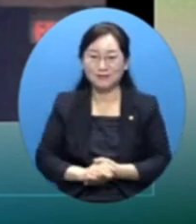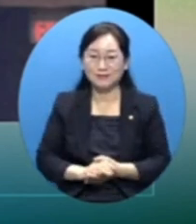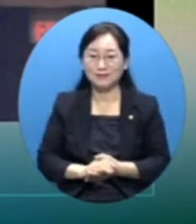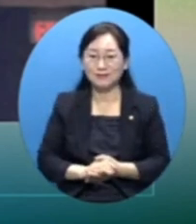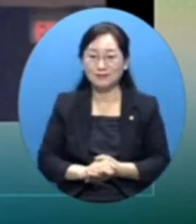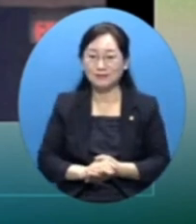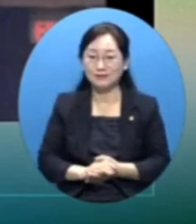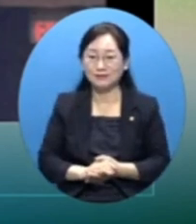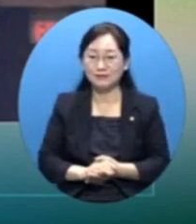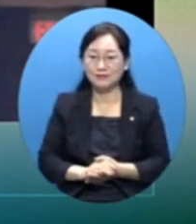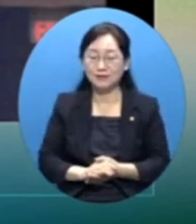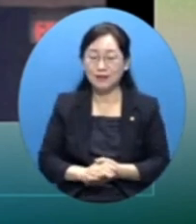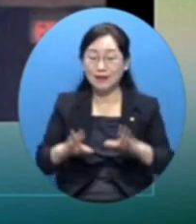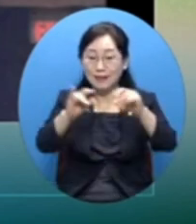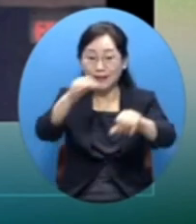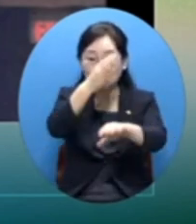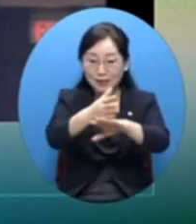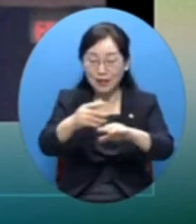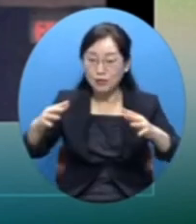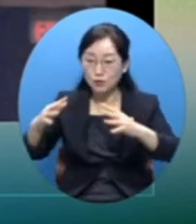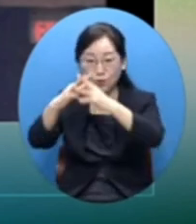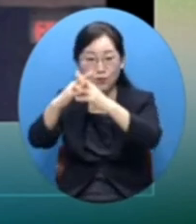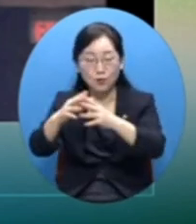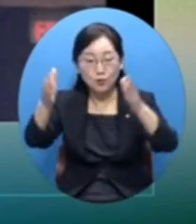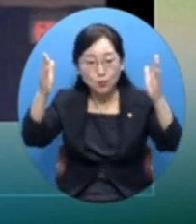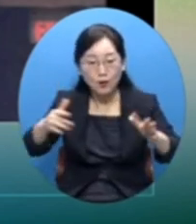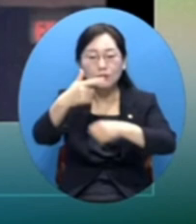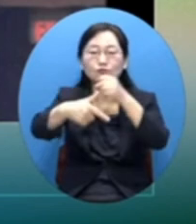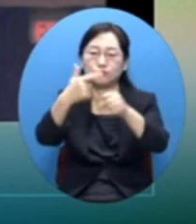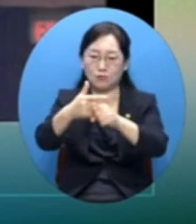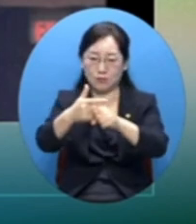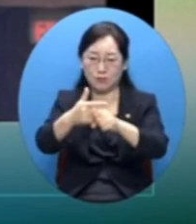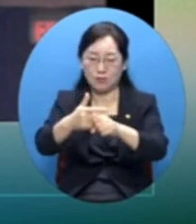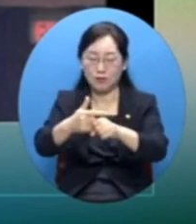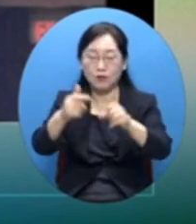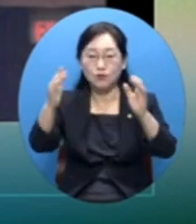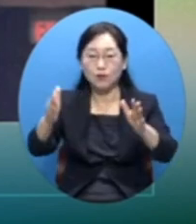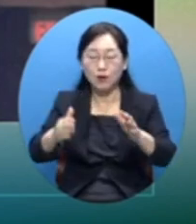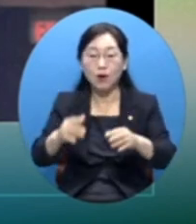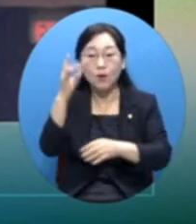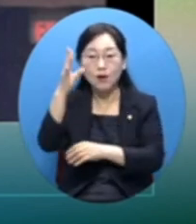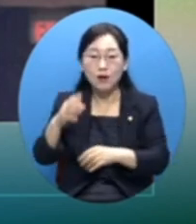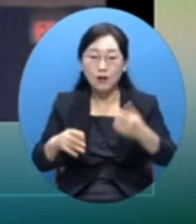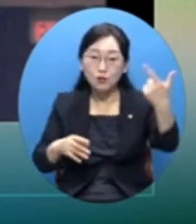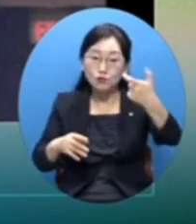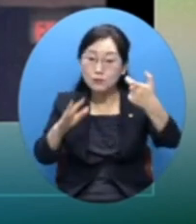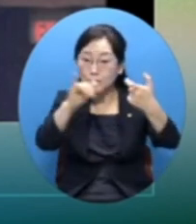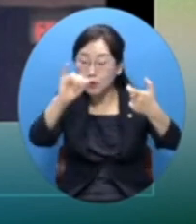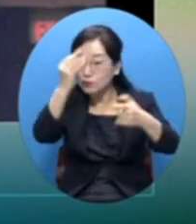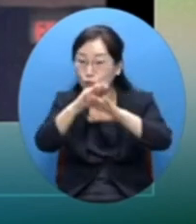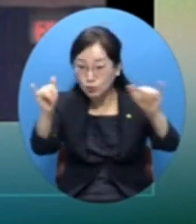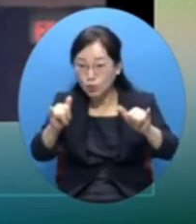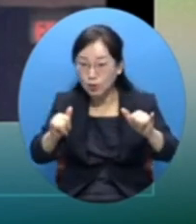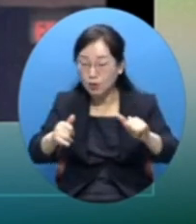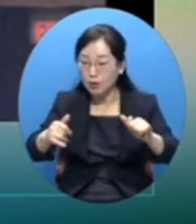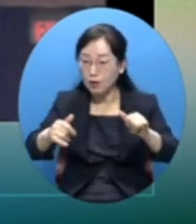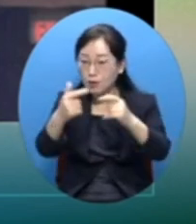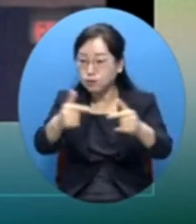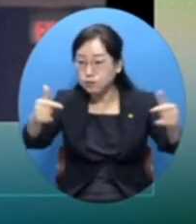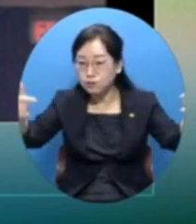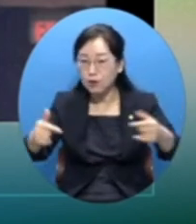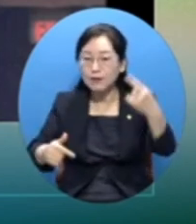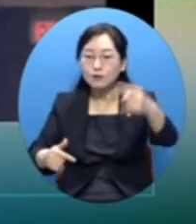할렐루야 땅을 사서 교회를 친 데까지 약 6년 동안 20명 교인 60명 교인이 1200명 교인으로 20회 성장을